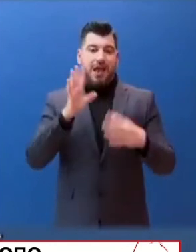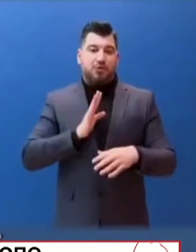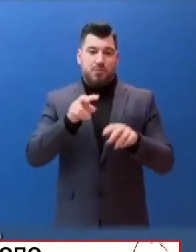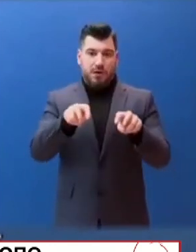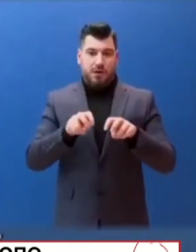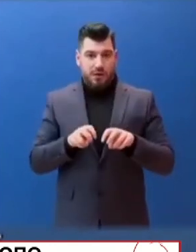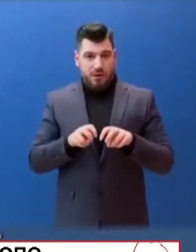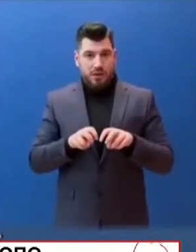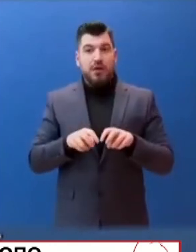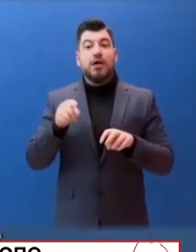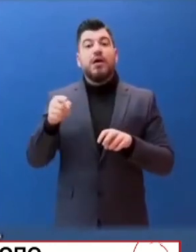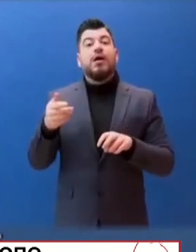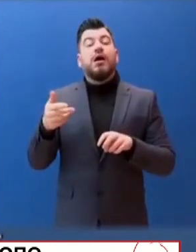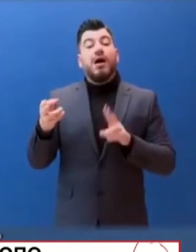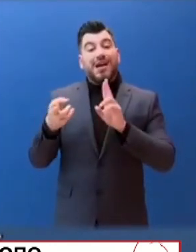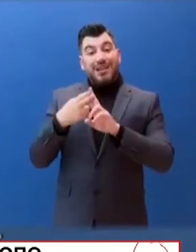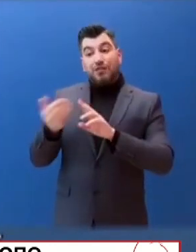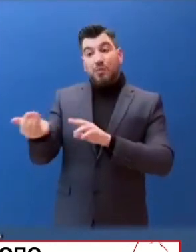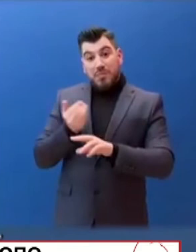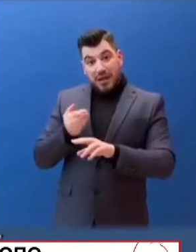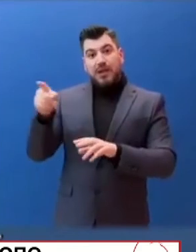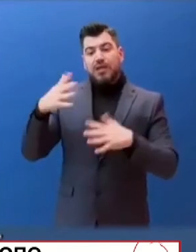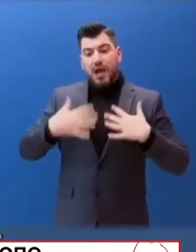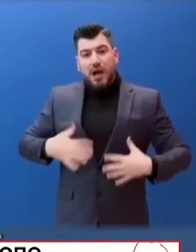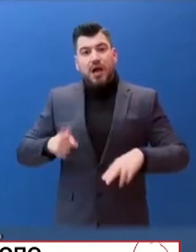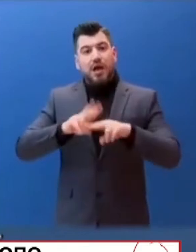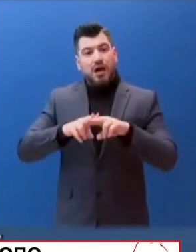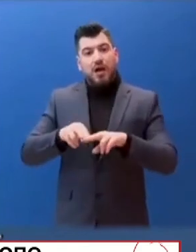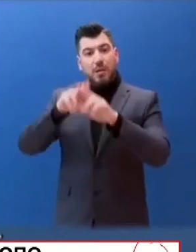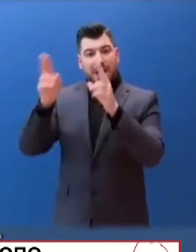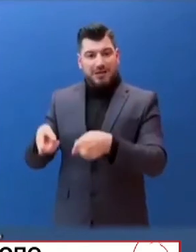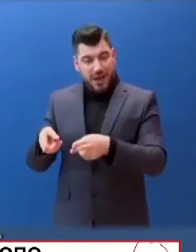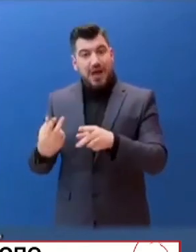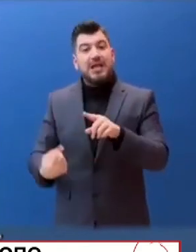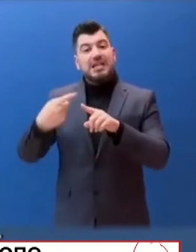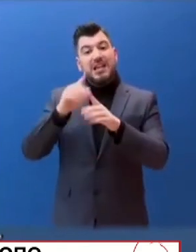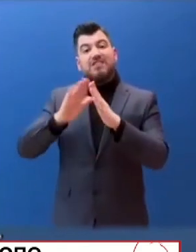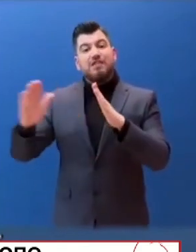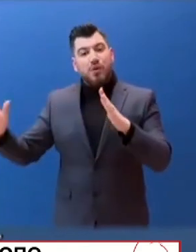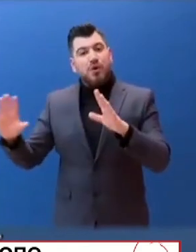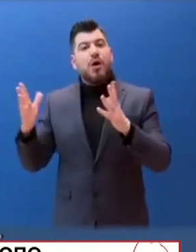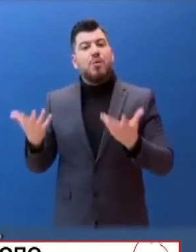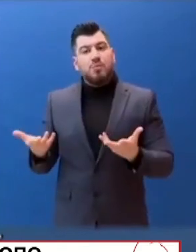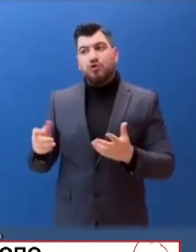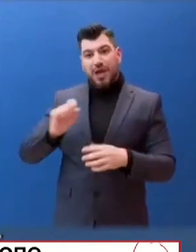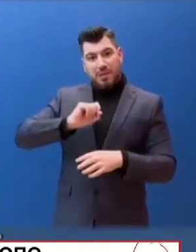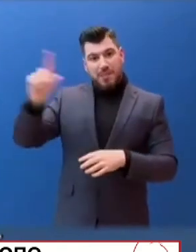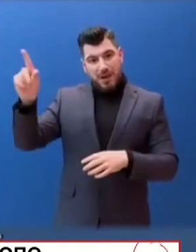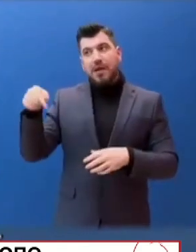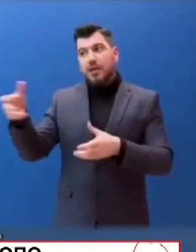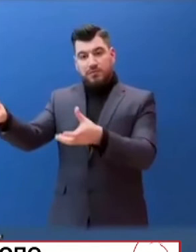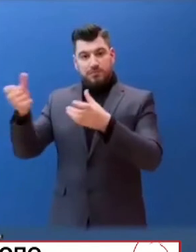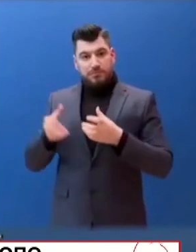από προκαθορισμένο ραντεβού των καταστημάτων ένδυσης, υπόδυσης και των βιβλιοπωλείων με τη μέθοδο παράδοσης εντός,